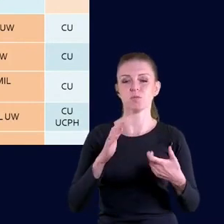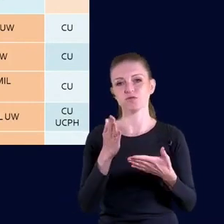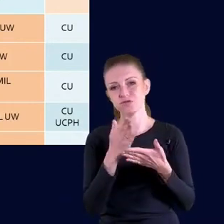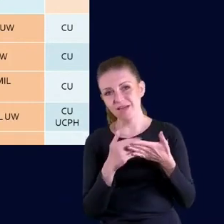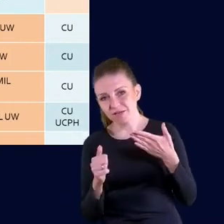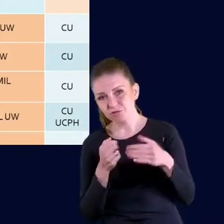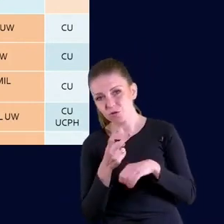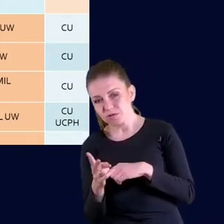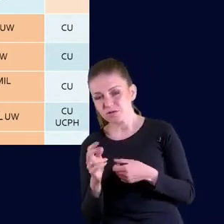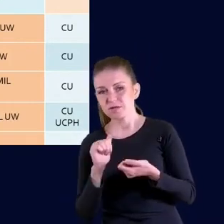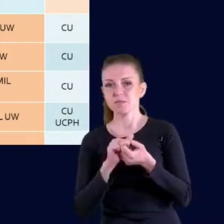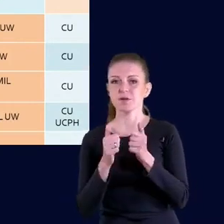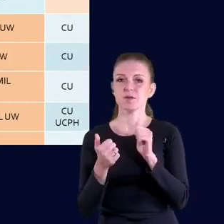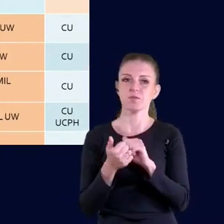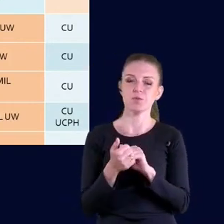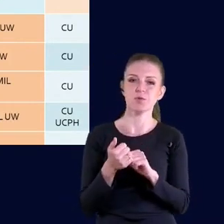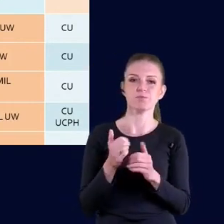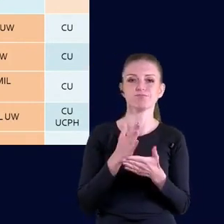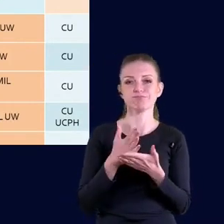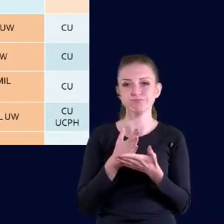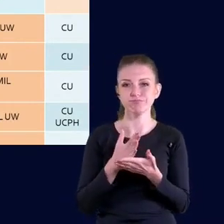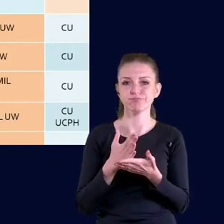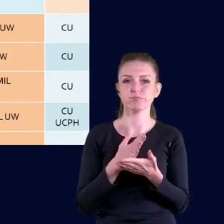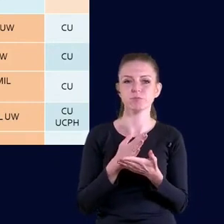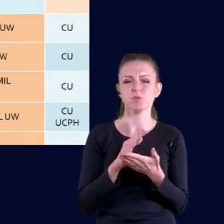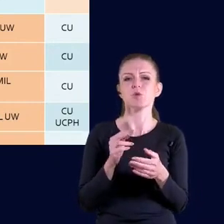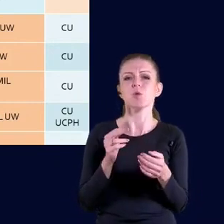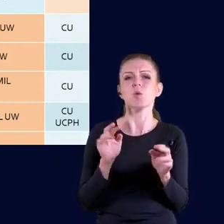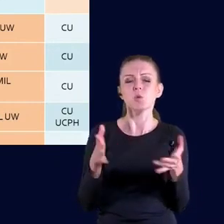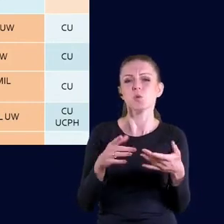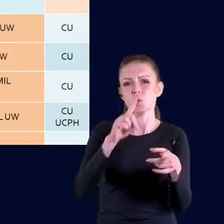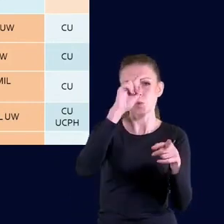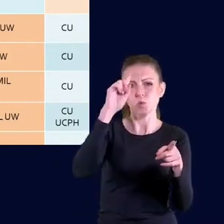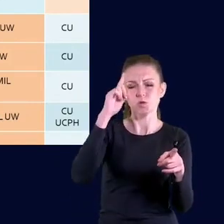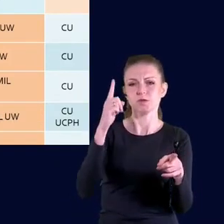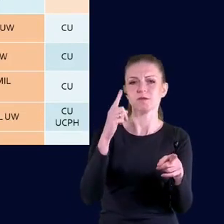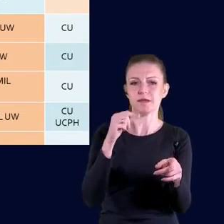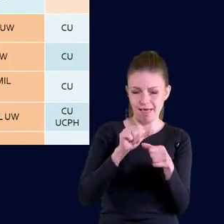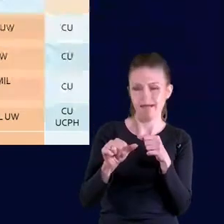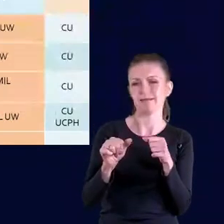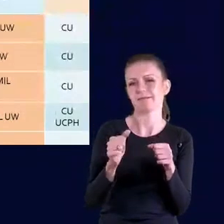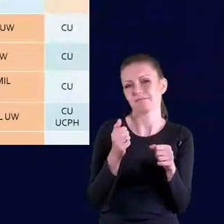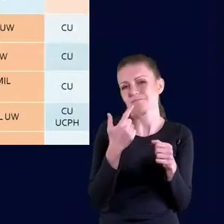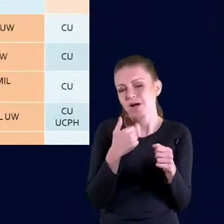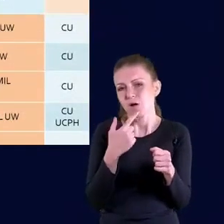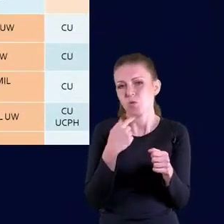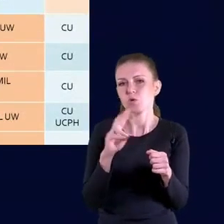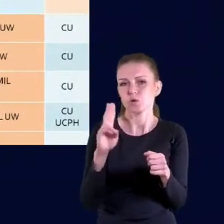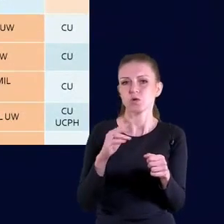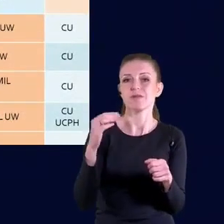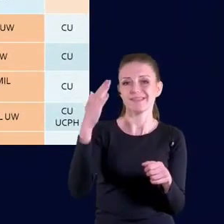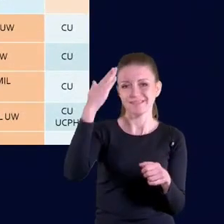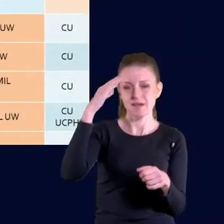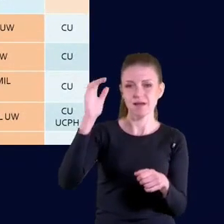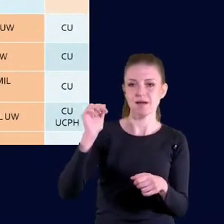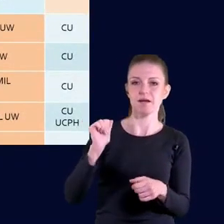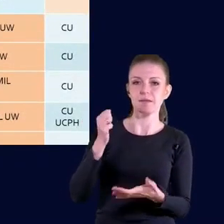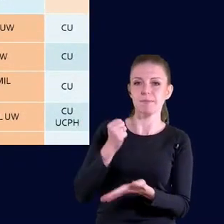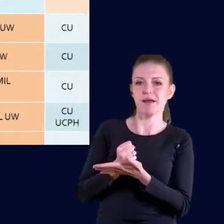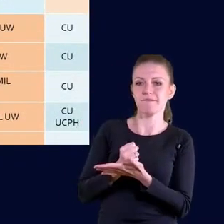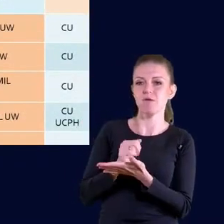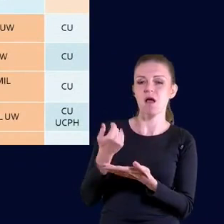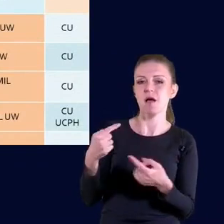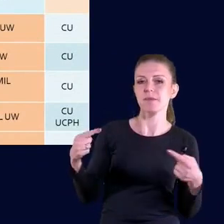częściowo dostępne takie kompetencje po prostu ludzi którzy mają takie kompetencje Albo tak jak Uniwersytecka Polacy